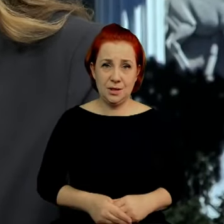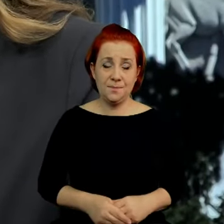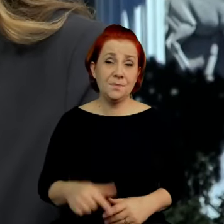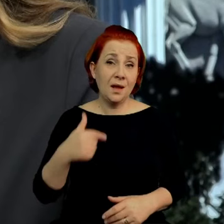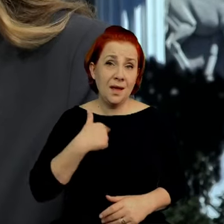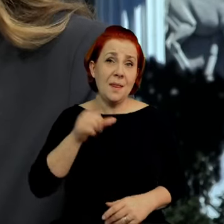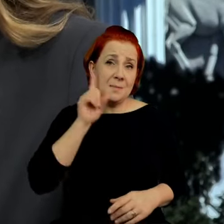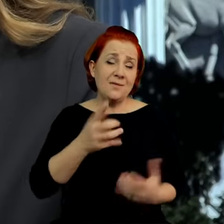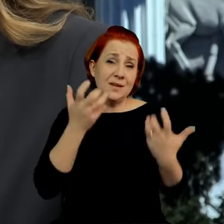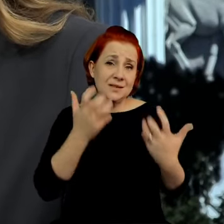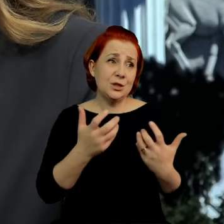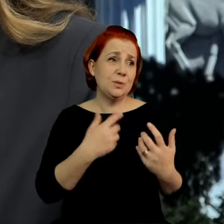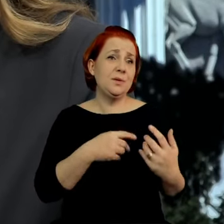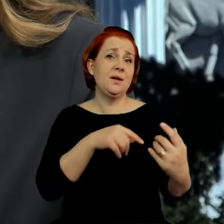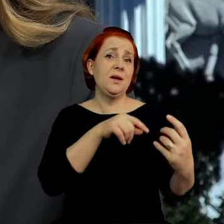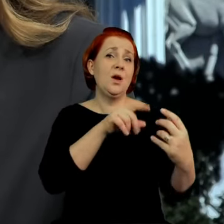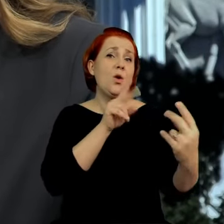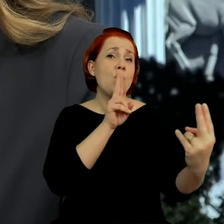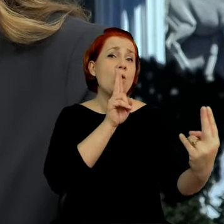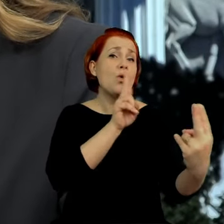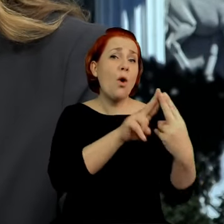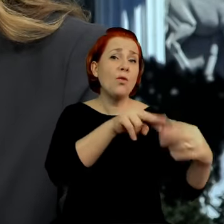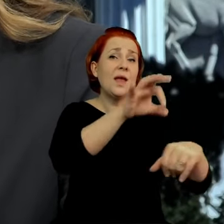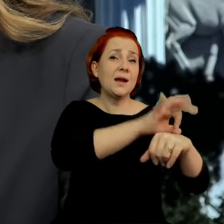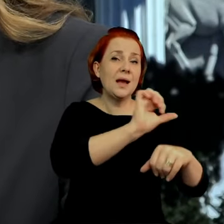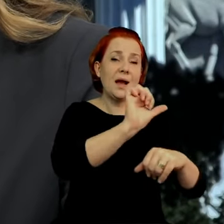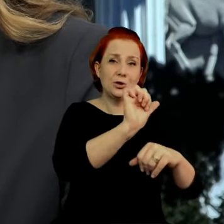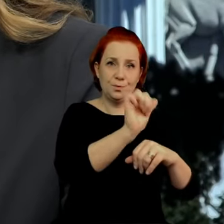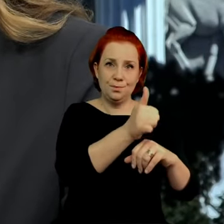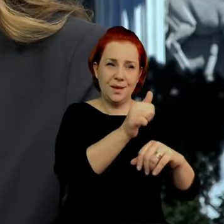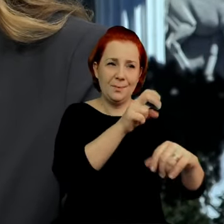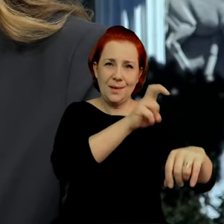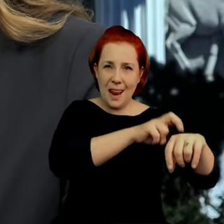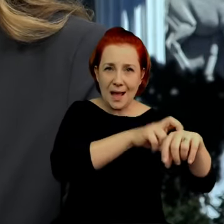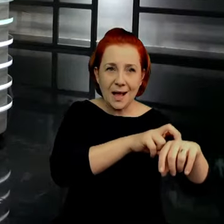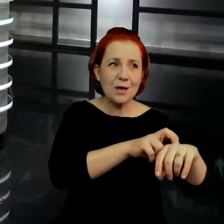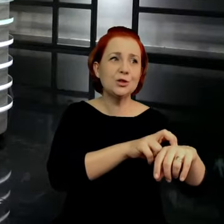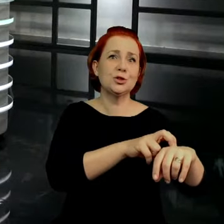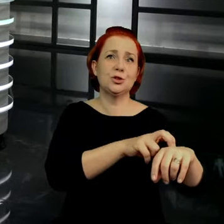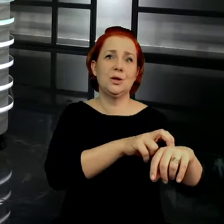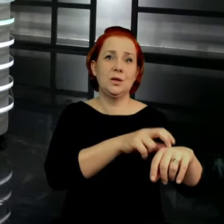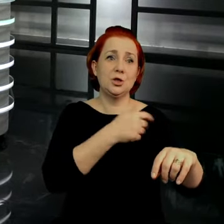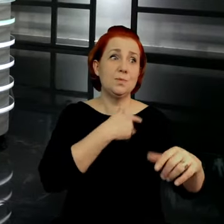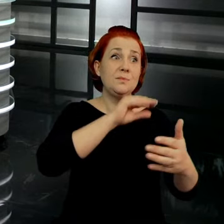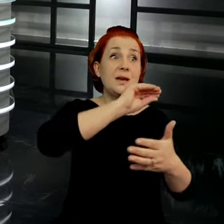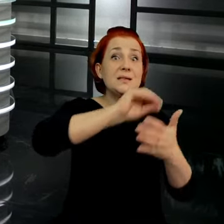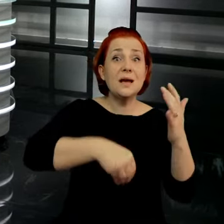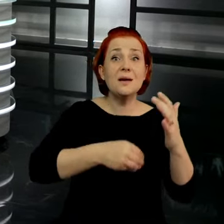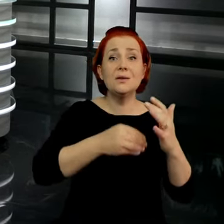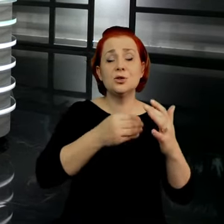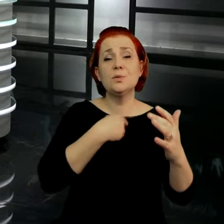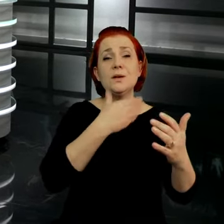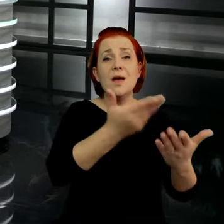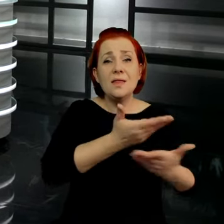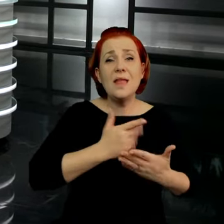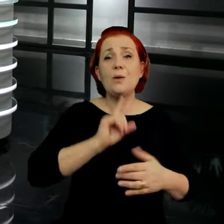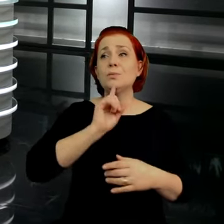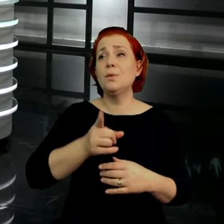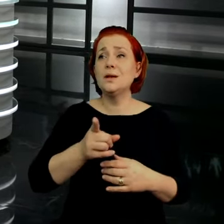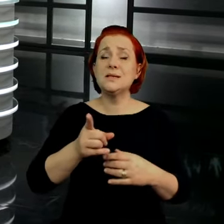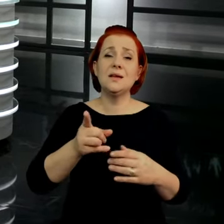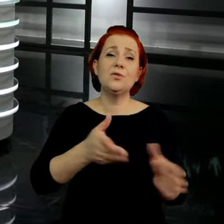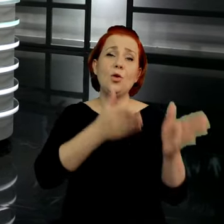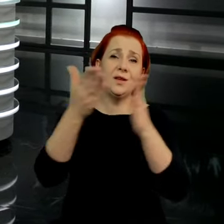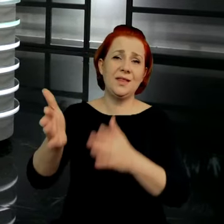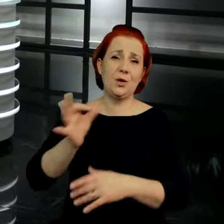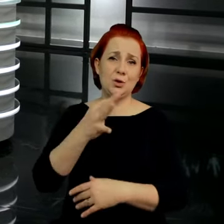do specjalisty i żebym ja u tego specjalisty nie czekała więcej niż 2-3 miesiące. Wszyscy byśmy chcieli, ale jak to zrobić? No dokładnie. Znaczy, no, to